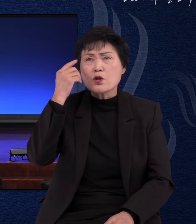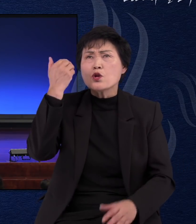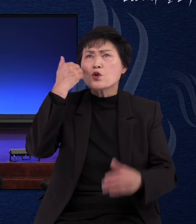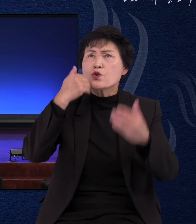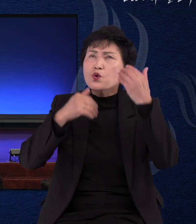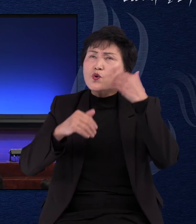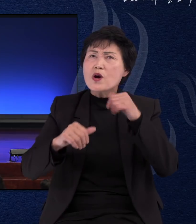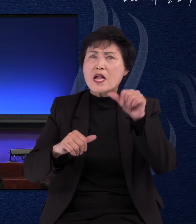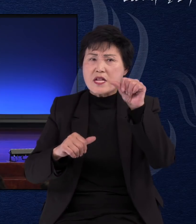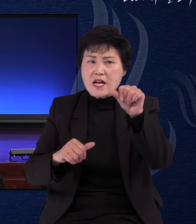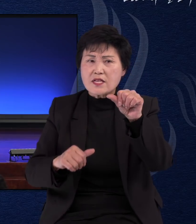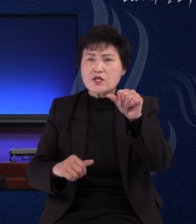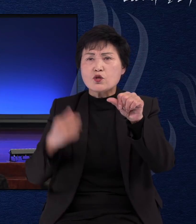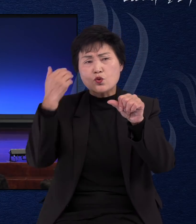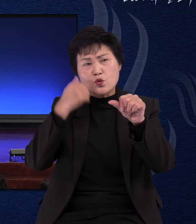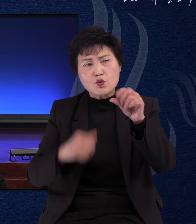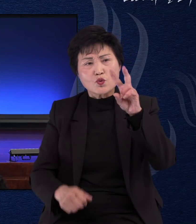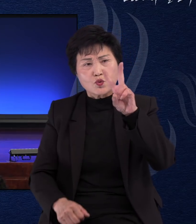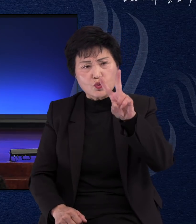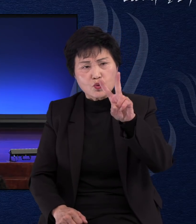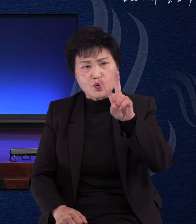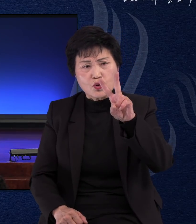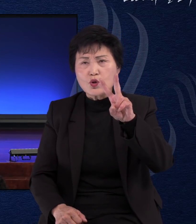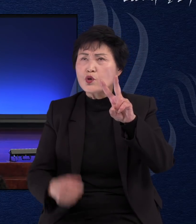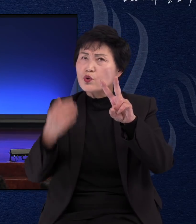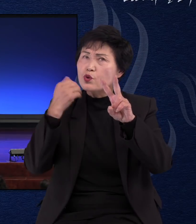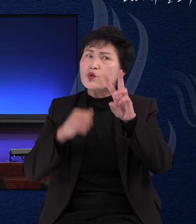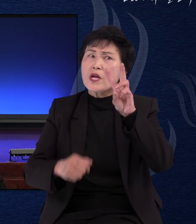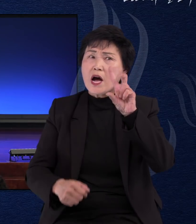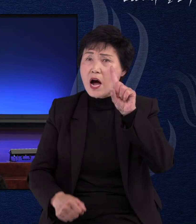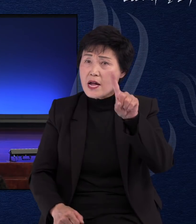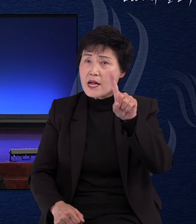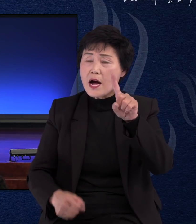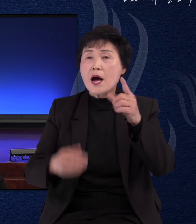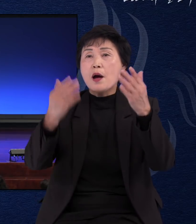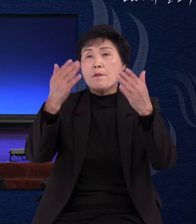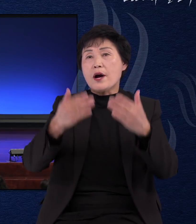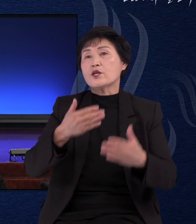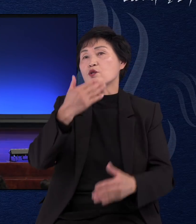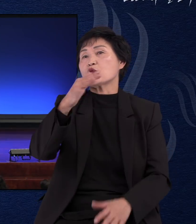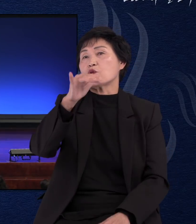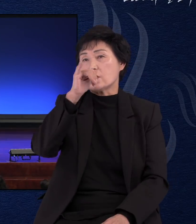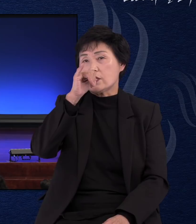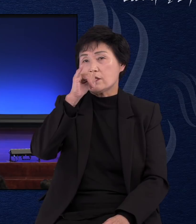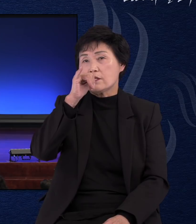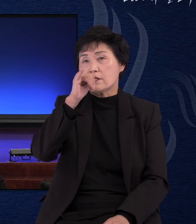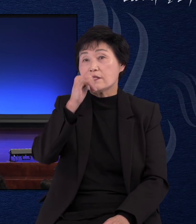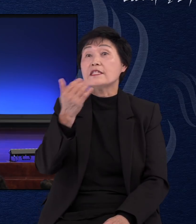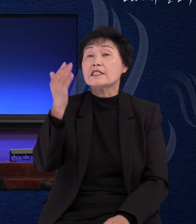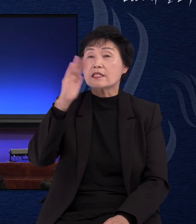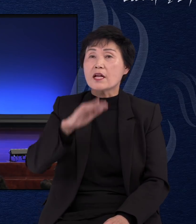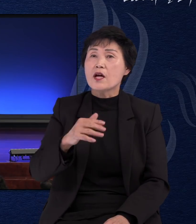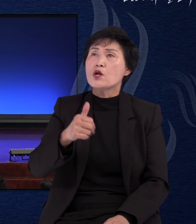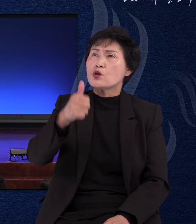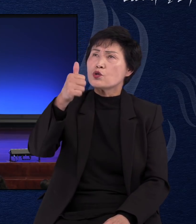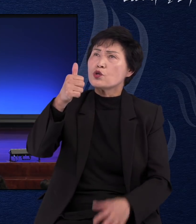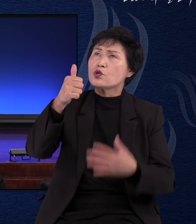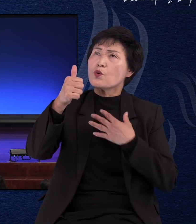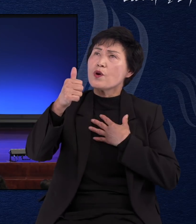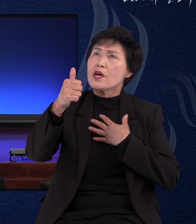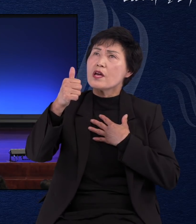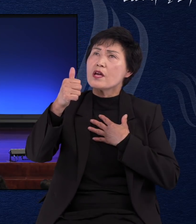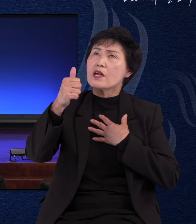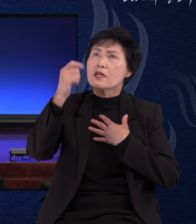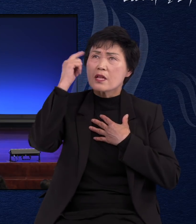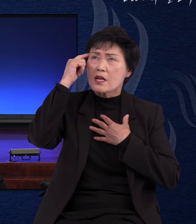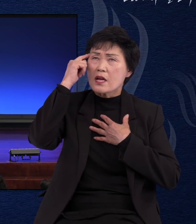5달란트 받고 누군가는 2달란트 받고 누군가는 1달란트 받을 수 있지만 왜 주인은 나를 1달란트짜리라고 생각을 하고 주었을까? 이게